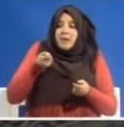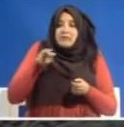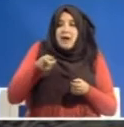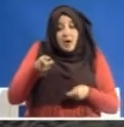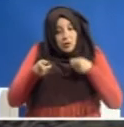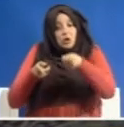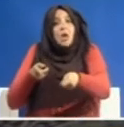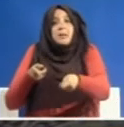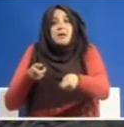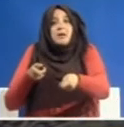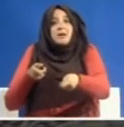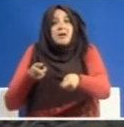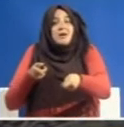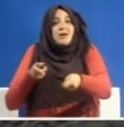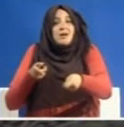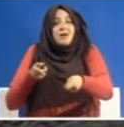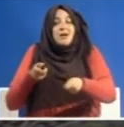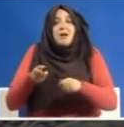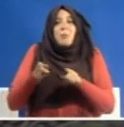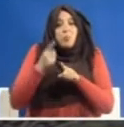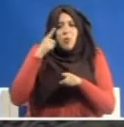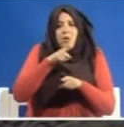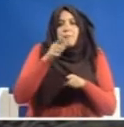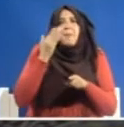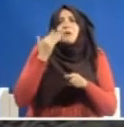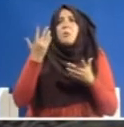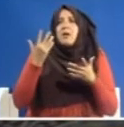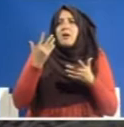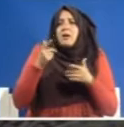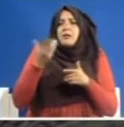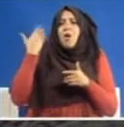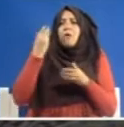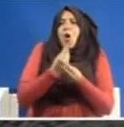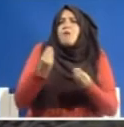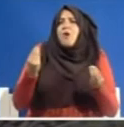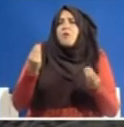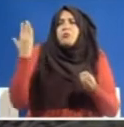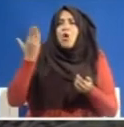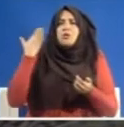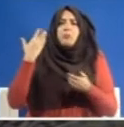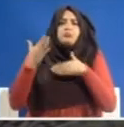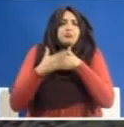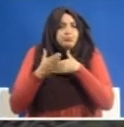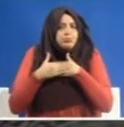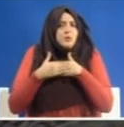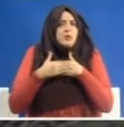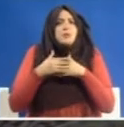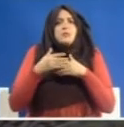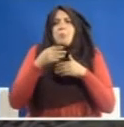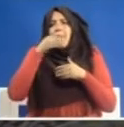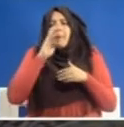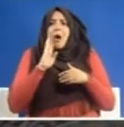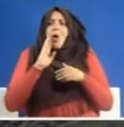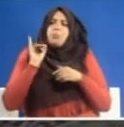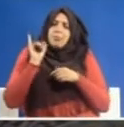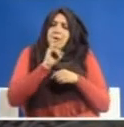البديل المقنع، لأنه بلاك يعني ذراري نتاع الزمان يعني بتوجيه وبإرشاد هكذا من الوالدين،